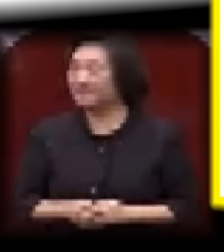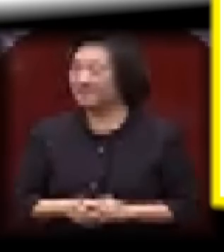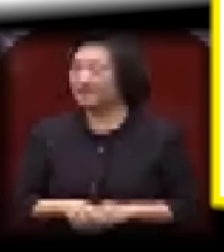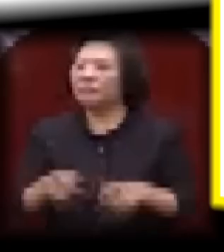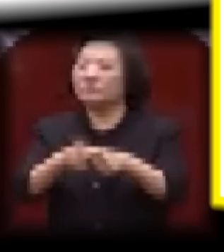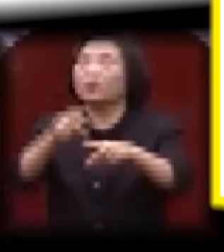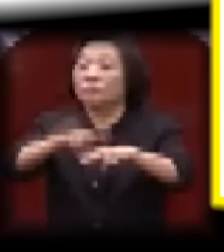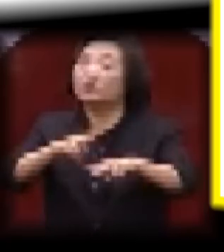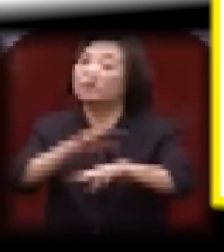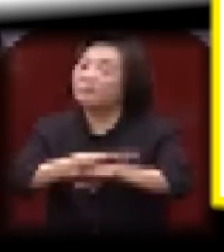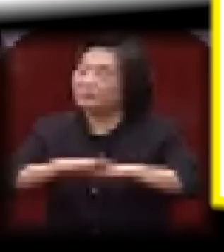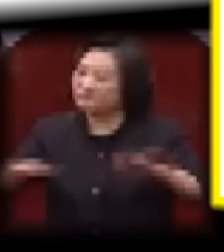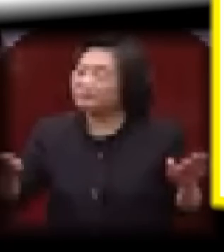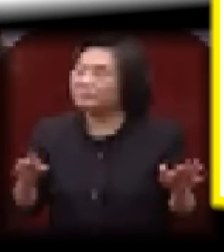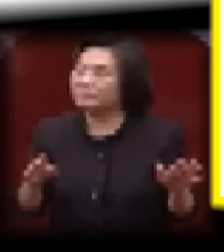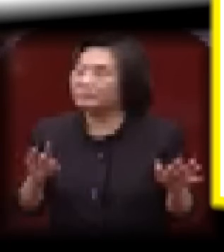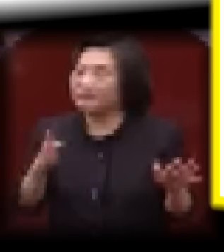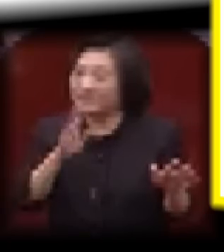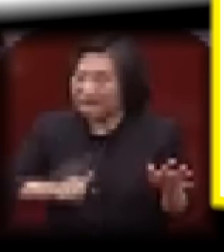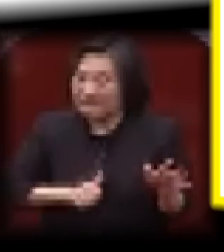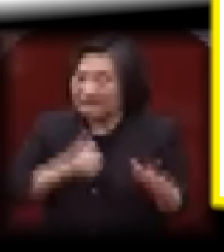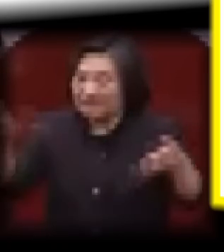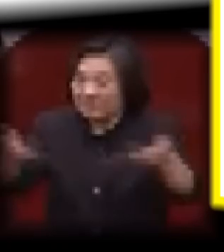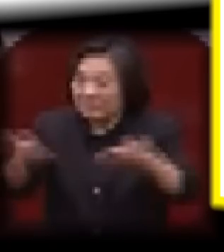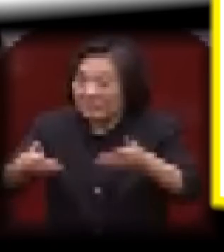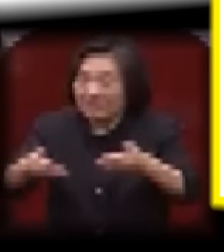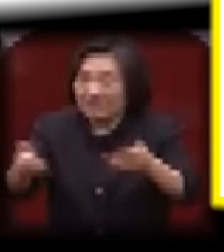全，但是它事实上并不是真正的护工。